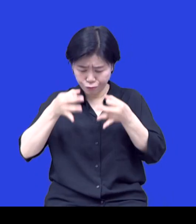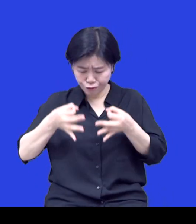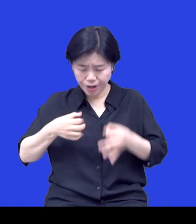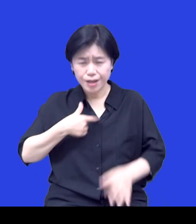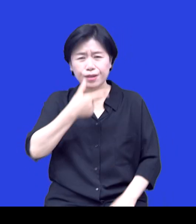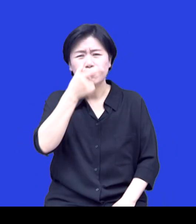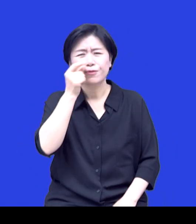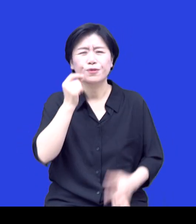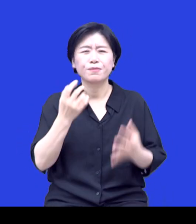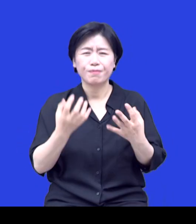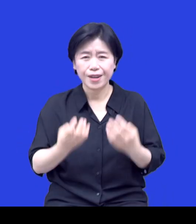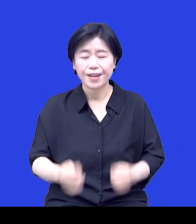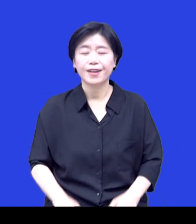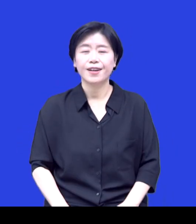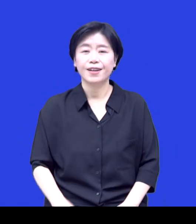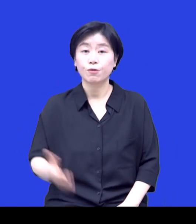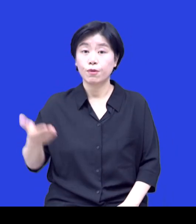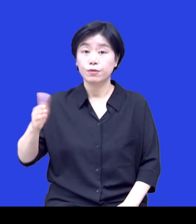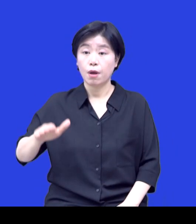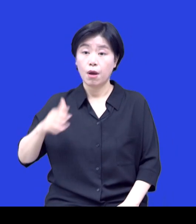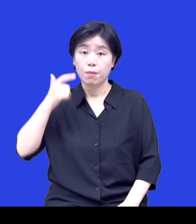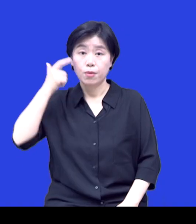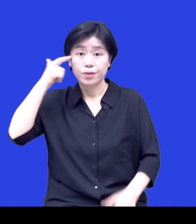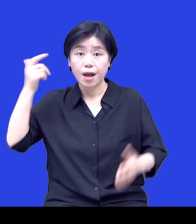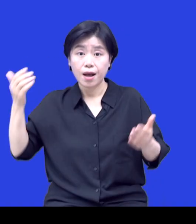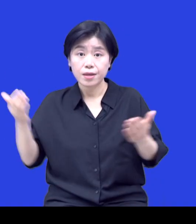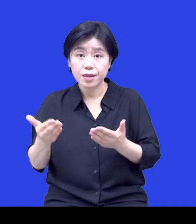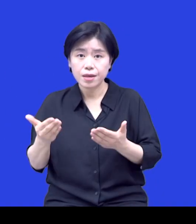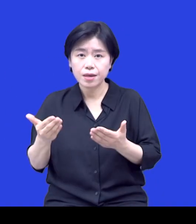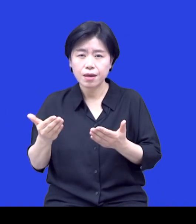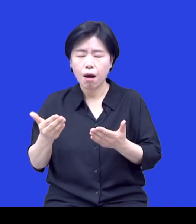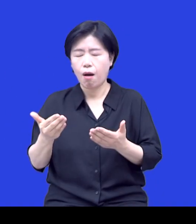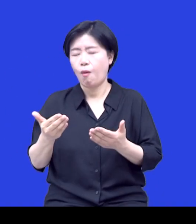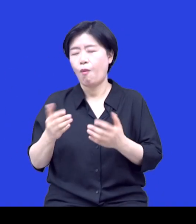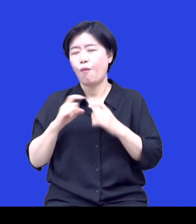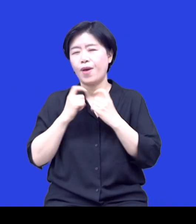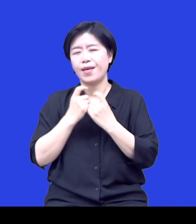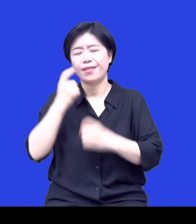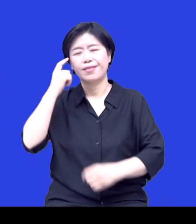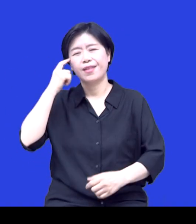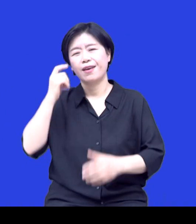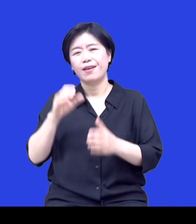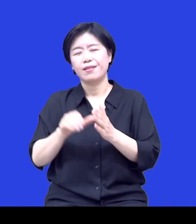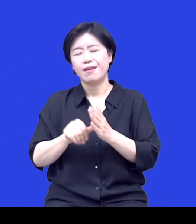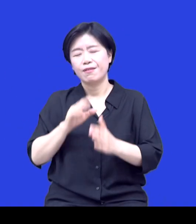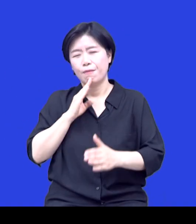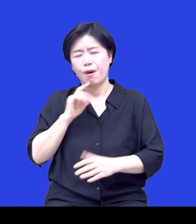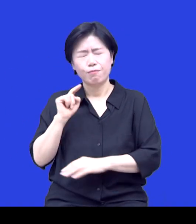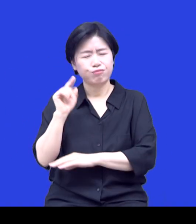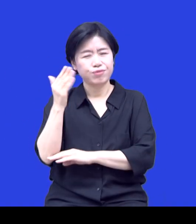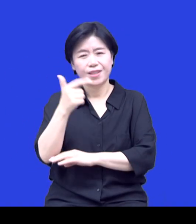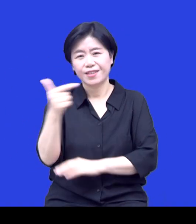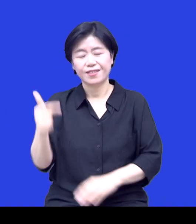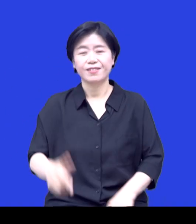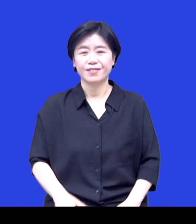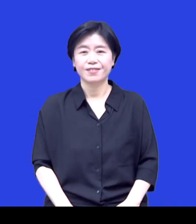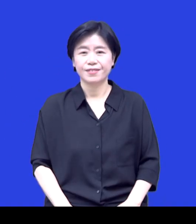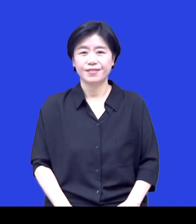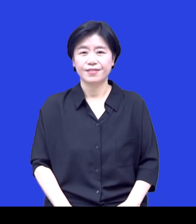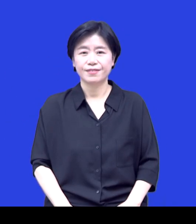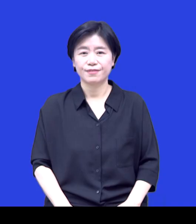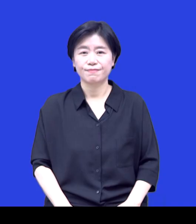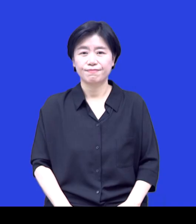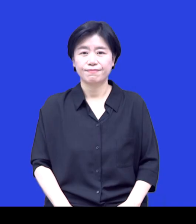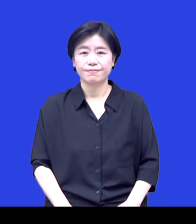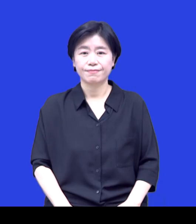그렇지 저는 이 주의 종의 자리가 너무 영광스럽습니다. 사실 저는 진짜